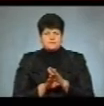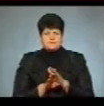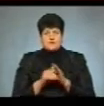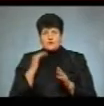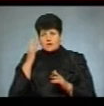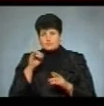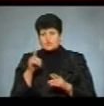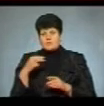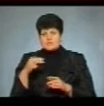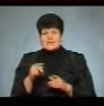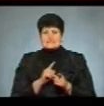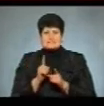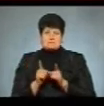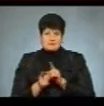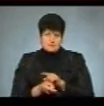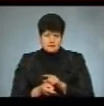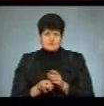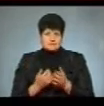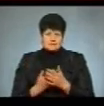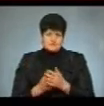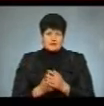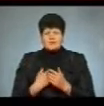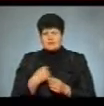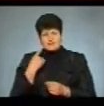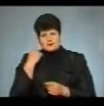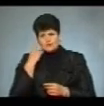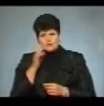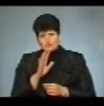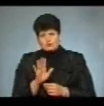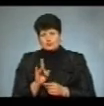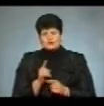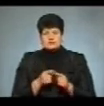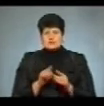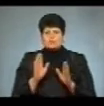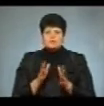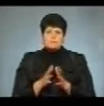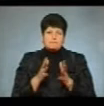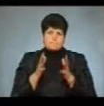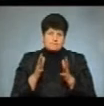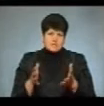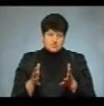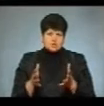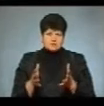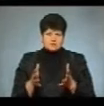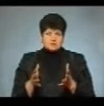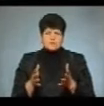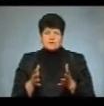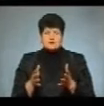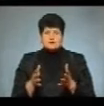що президент зміниться, так, тобто, але я не думаю, що це буде більшість, і тобто йому буде досить складно